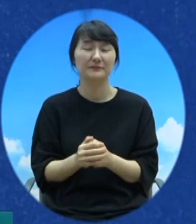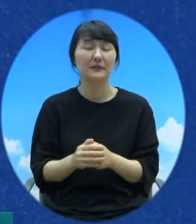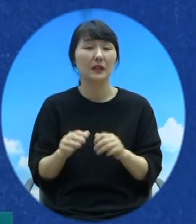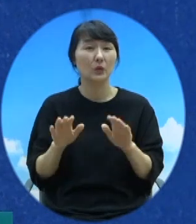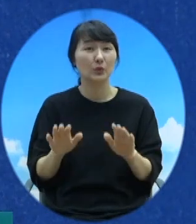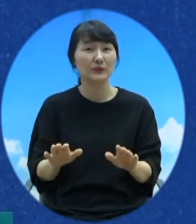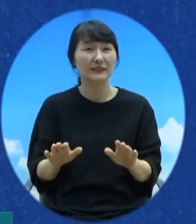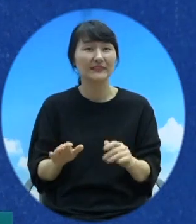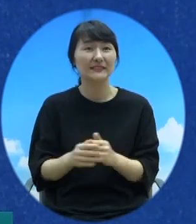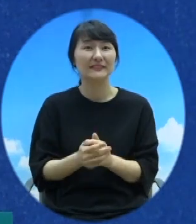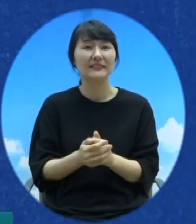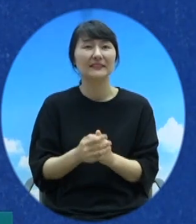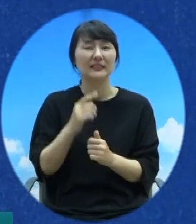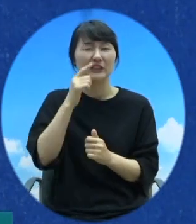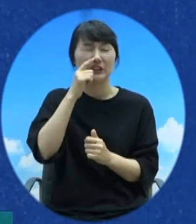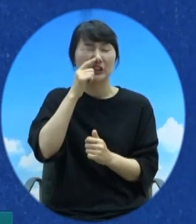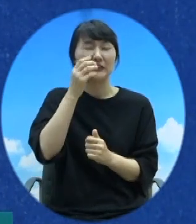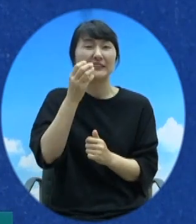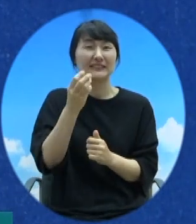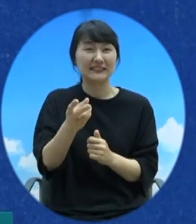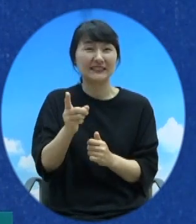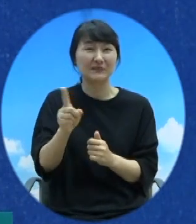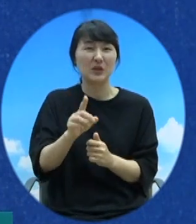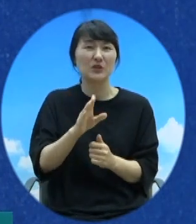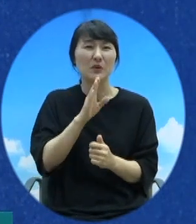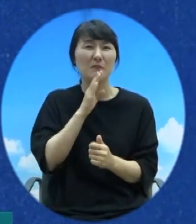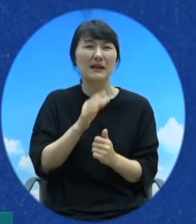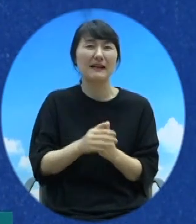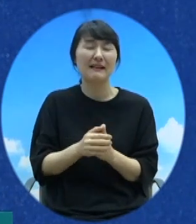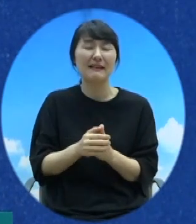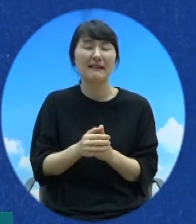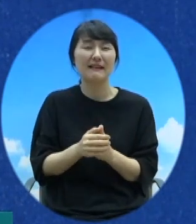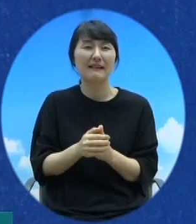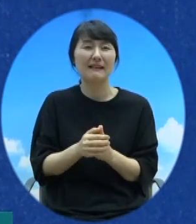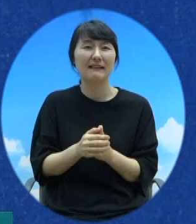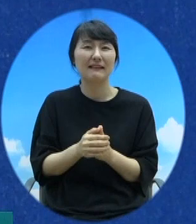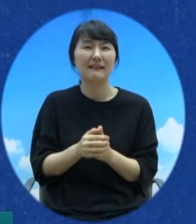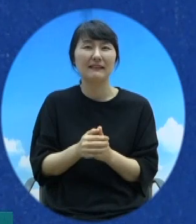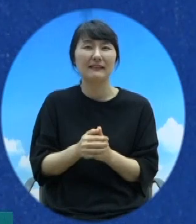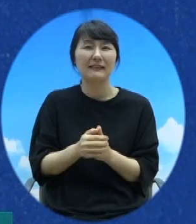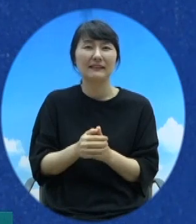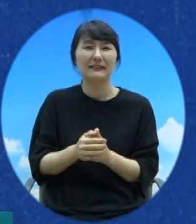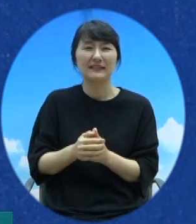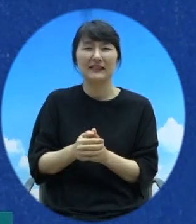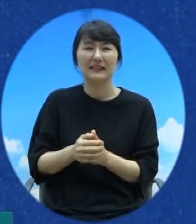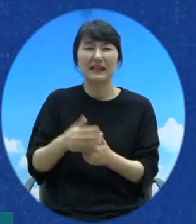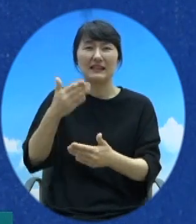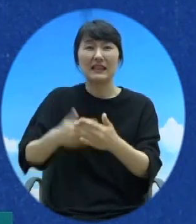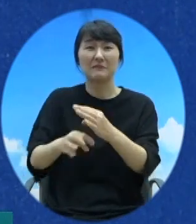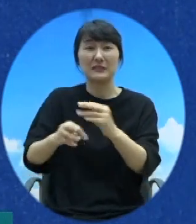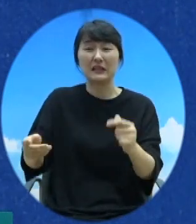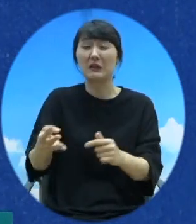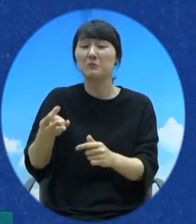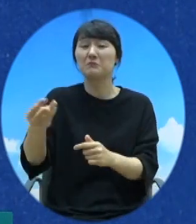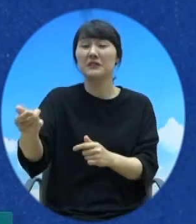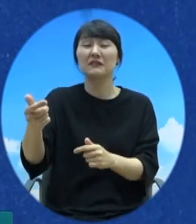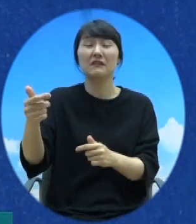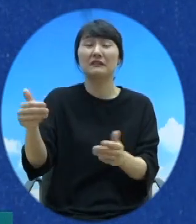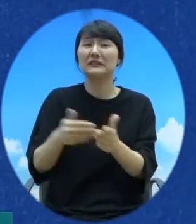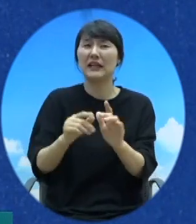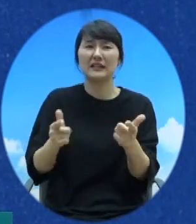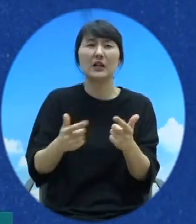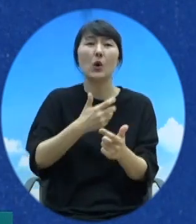오늘 이 겨자씨는 그저 짜투리 땅에 뿌려진 씨앗이 아니라 농부가 꿈을